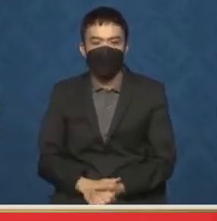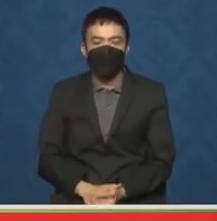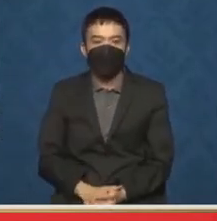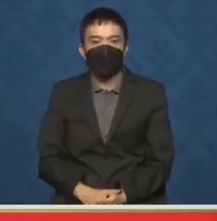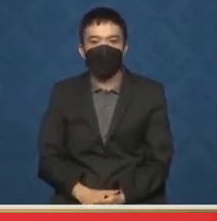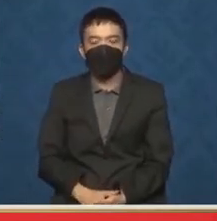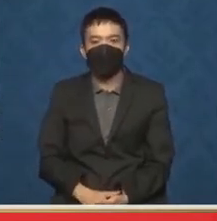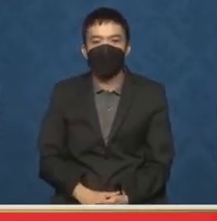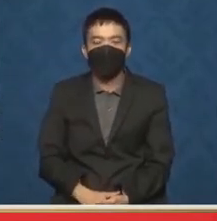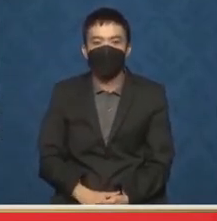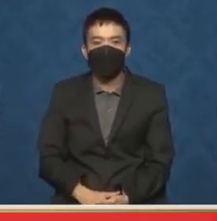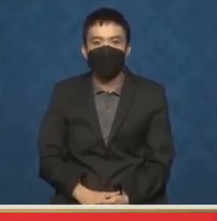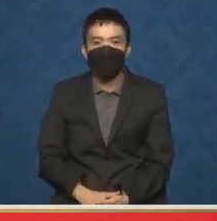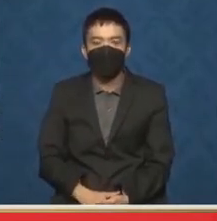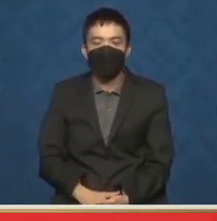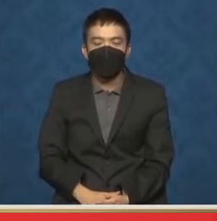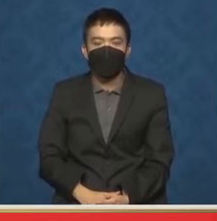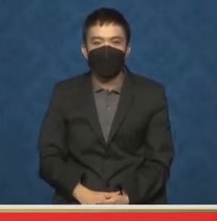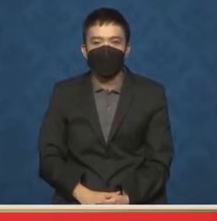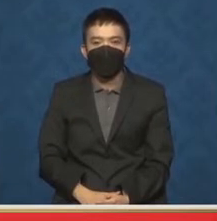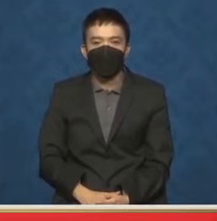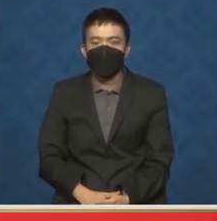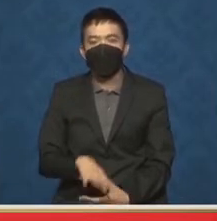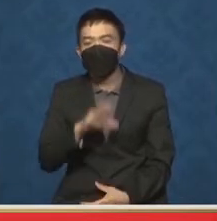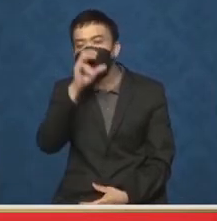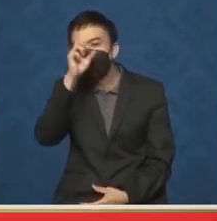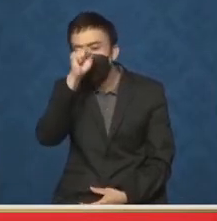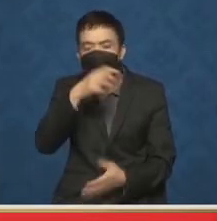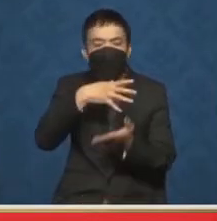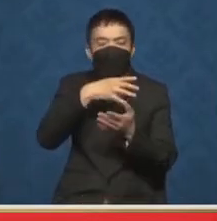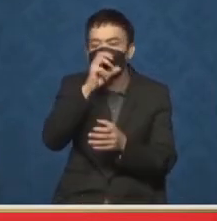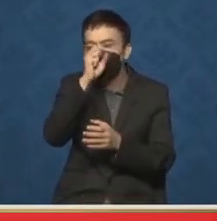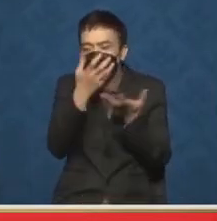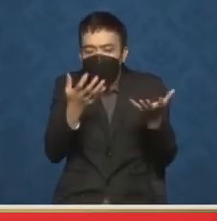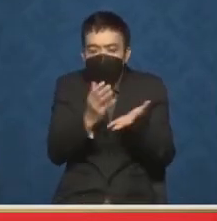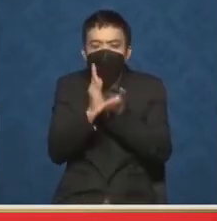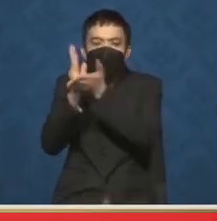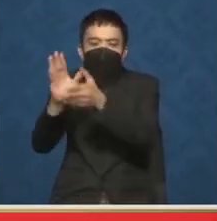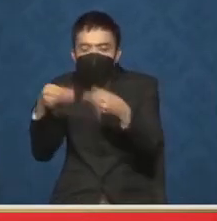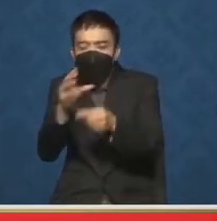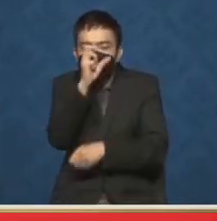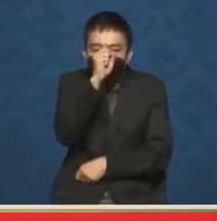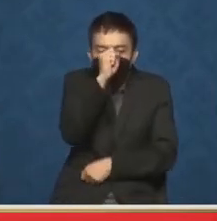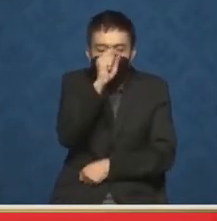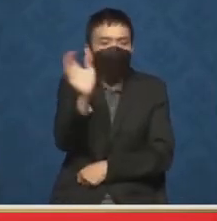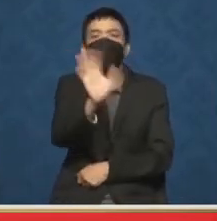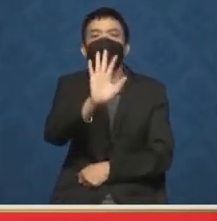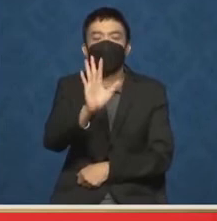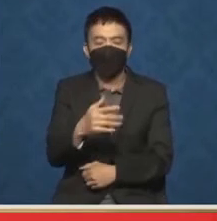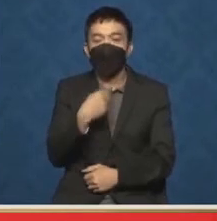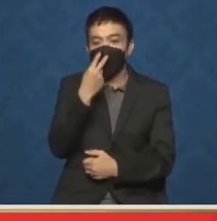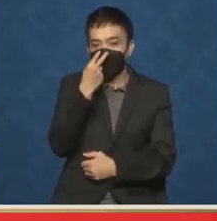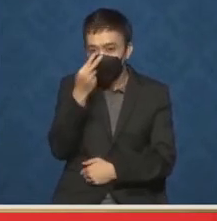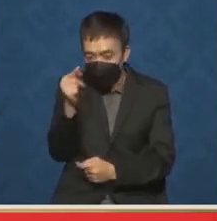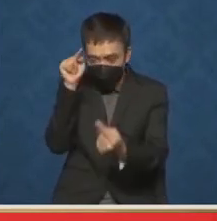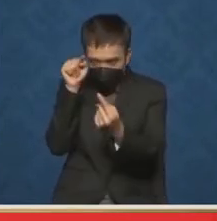encouraging to regret that it is serious, have problemsแต่เราตามความเหะสมของธรณการของความจ